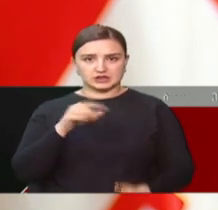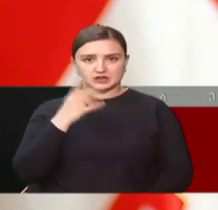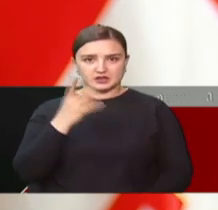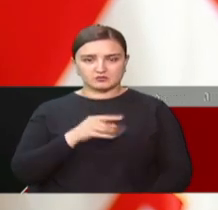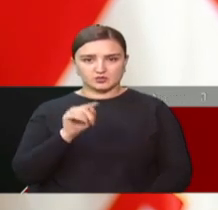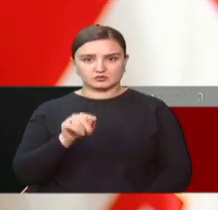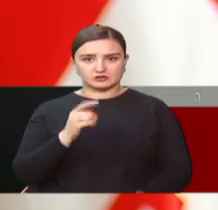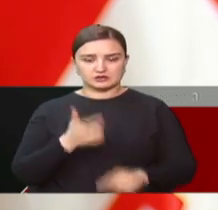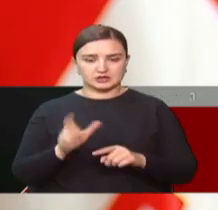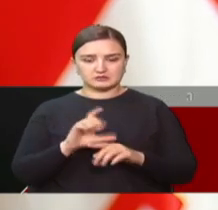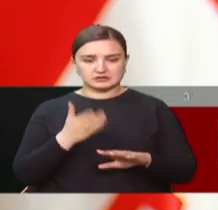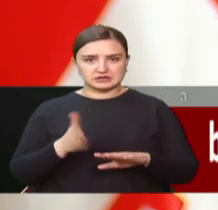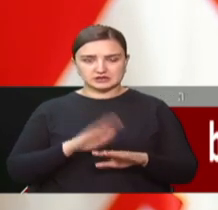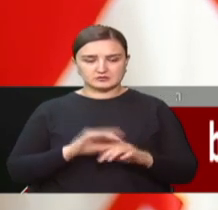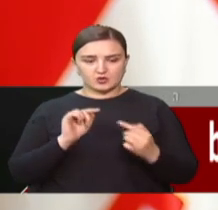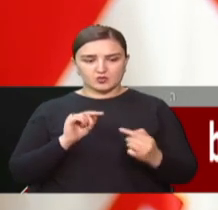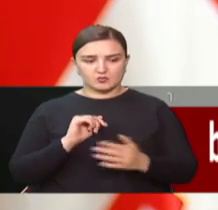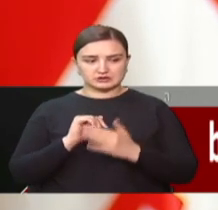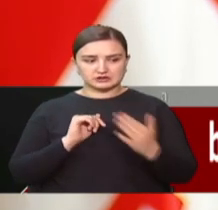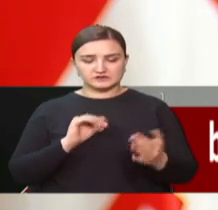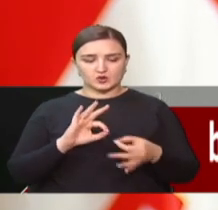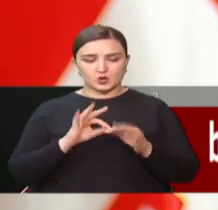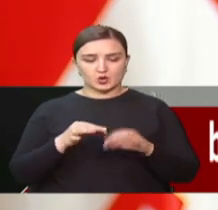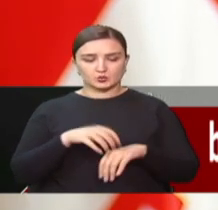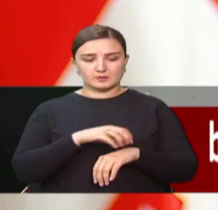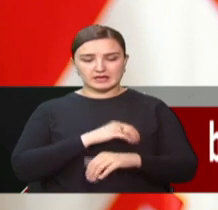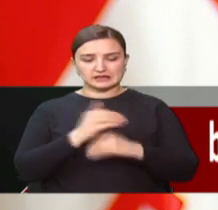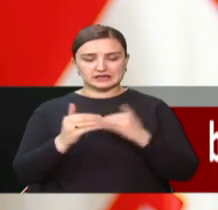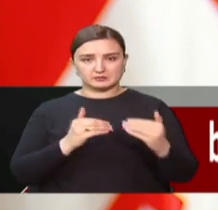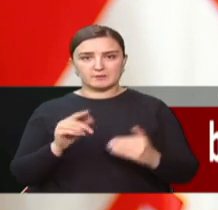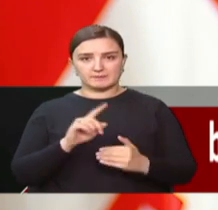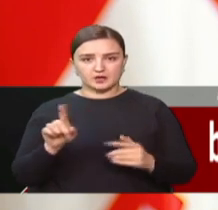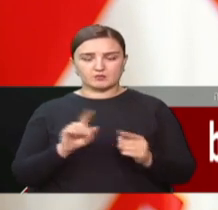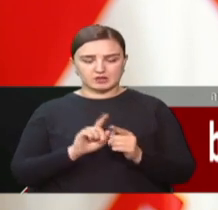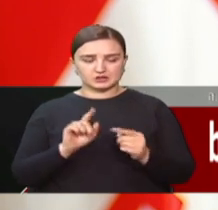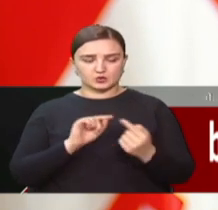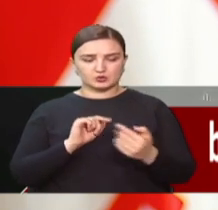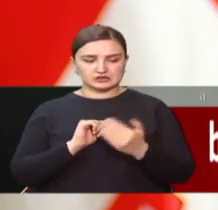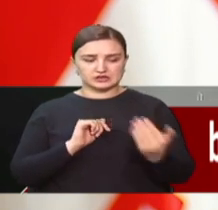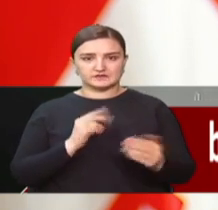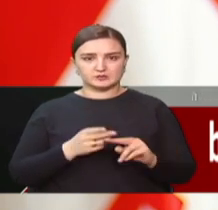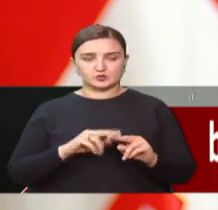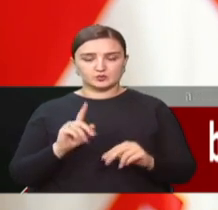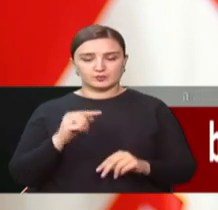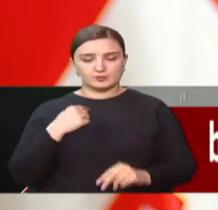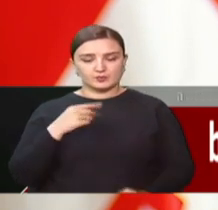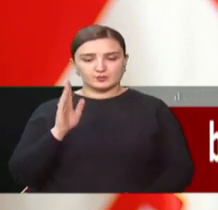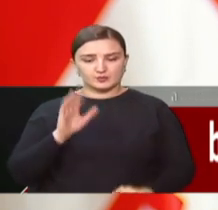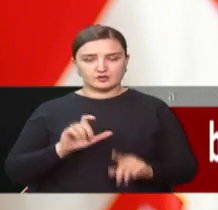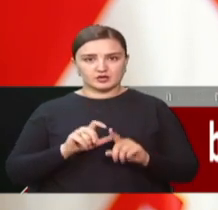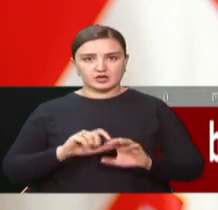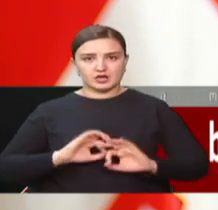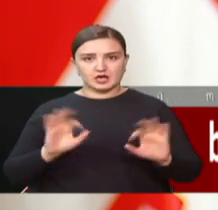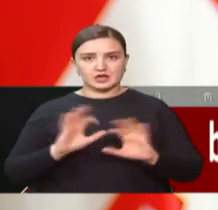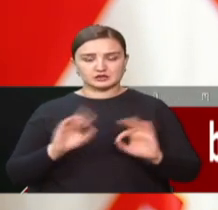ეს არის ძალიან ძიმე ოპოზიციისთვის, კონკრეტული პარტიებისთვის, მაგრამ მაინც ოპოზიციისთვის, იმიტომ რომ მე მომიწევს მე ახსნა